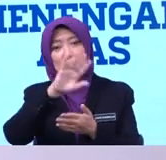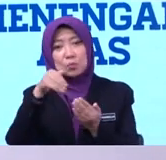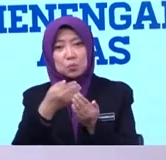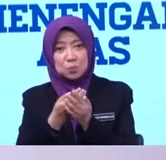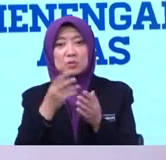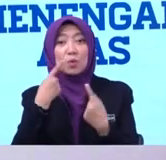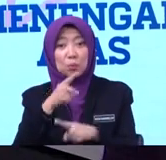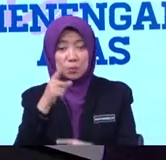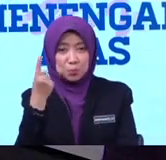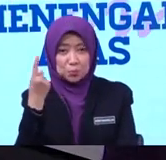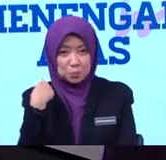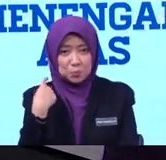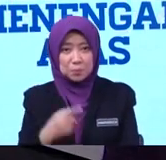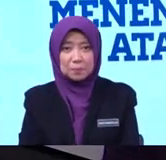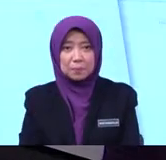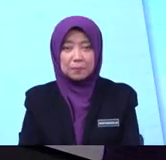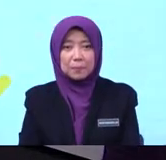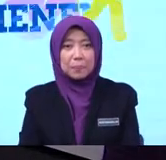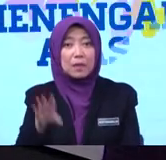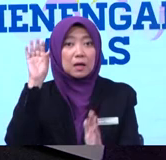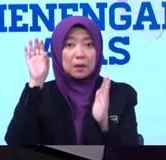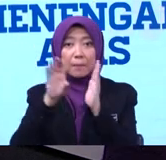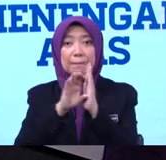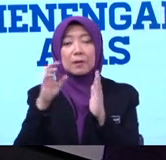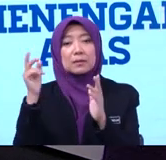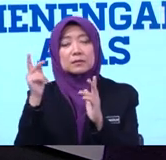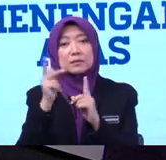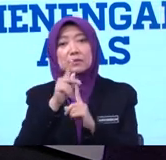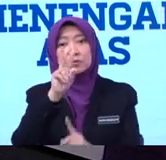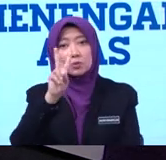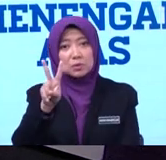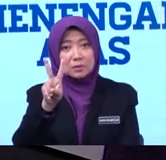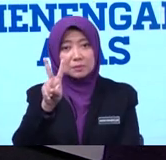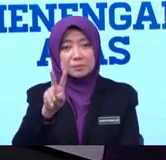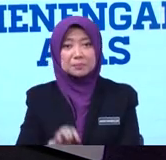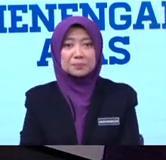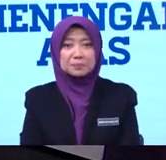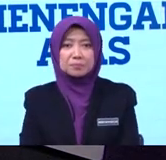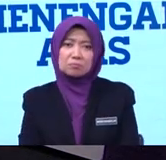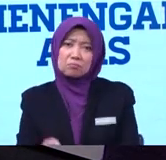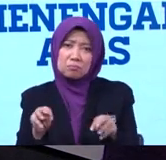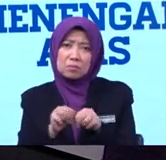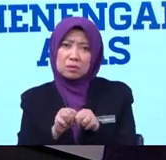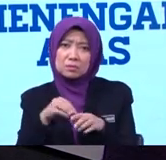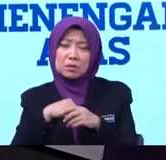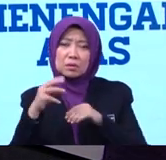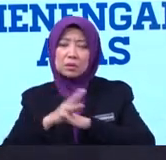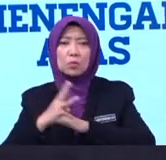dengan gambar yang kedua agama yang kedua ini Oke macam di kawasan